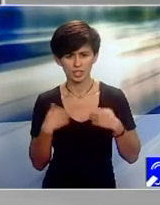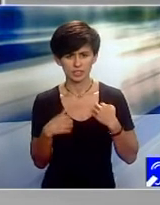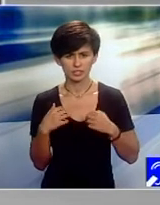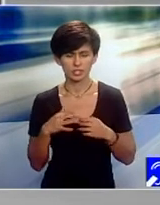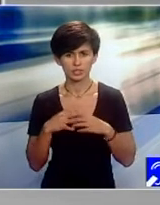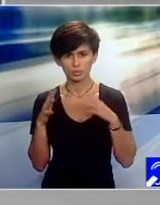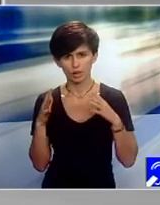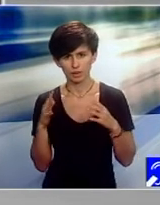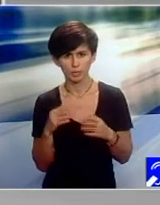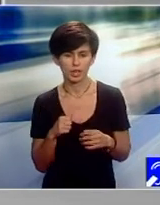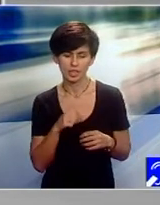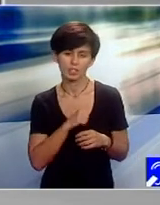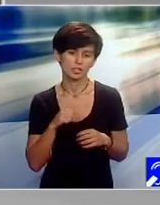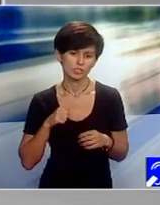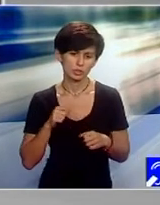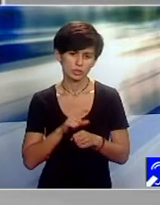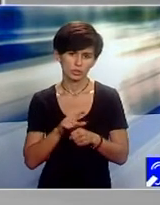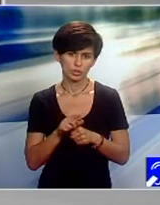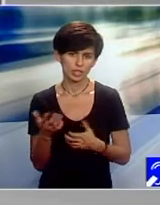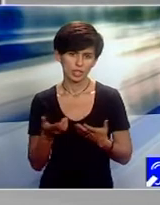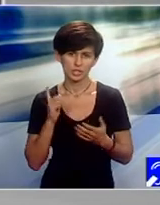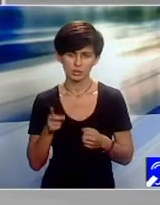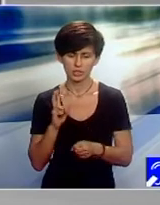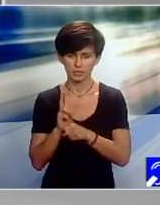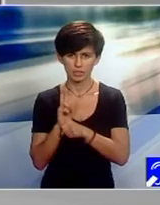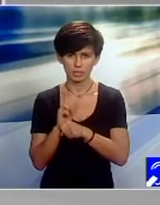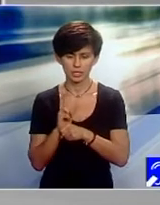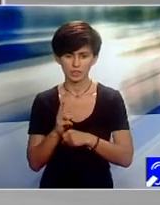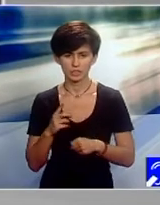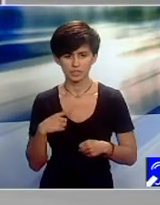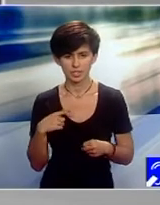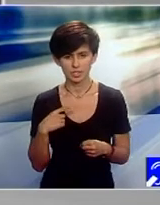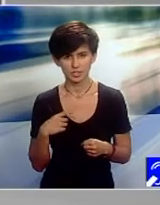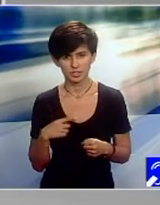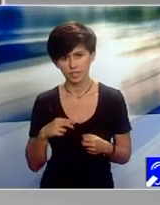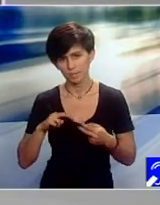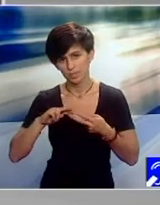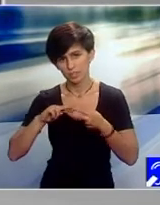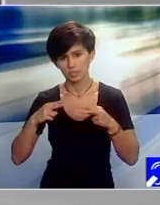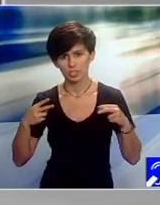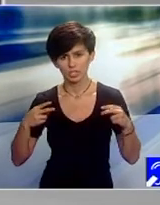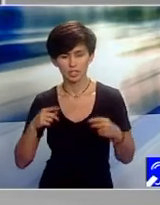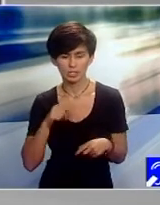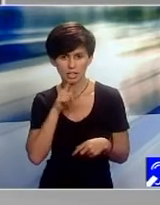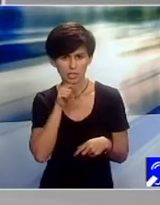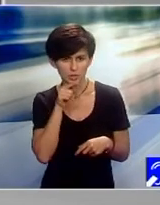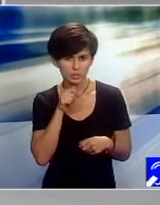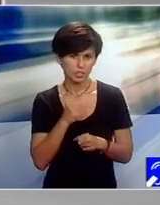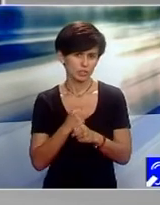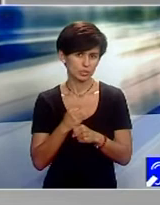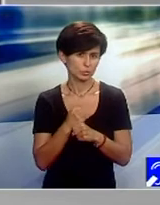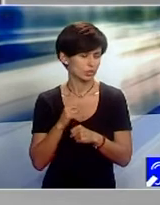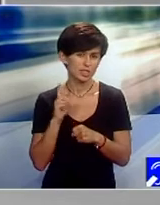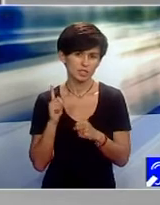Singura chestiune la care trebuie să fim atenți este predispoziția genetică, unde nici acolo studiile nu indică